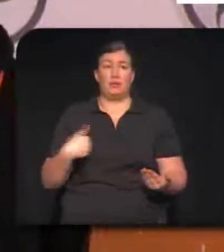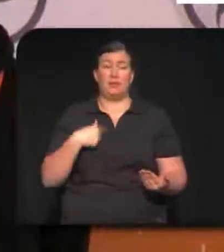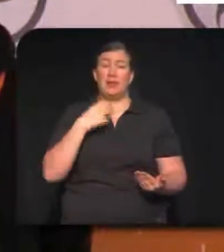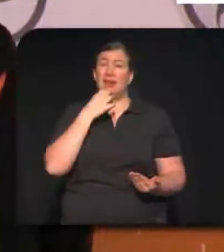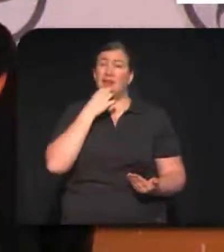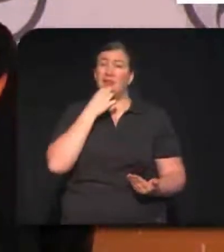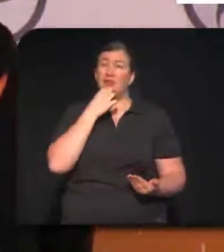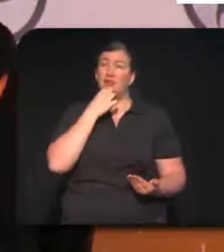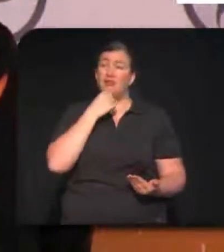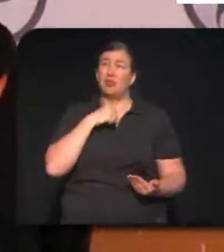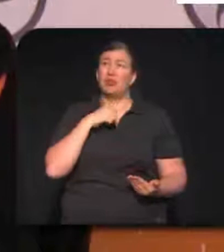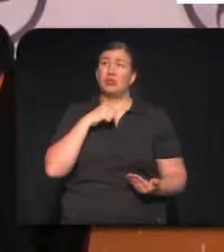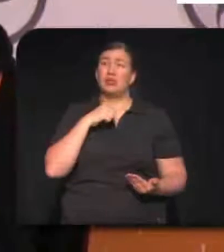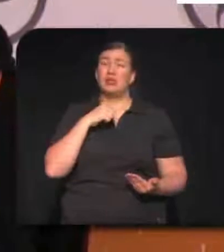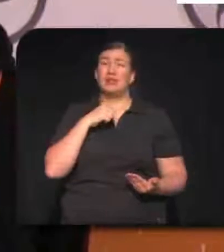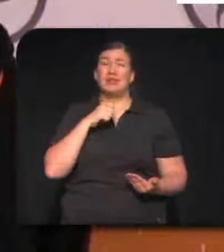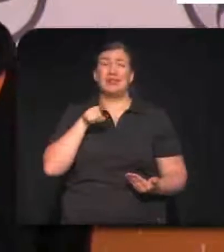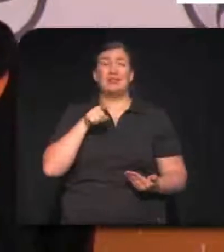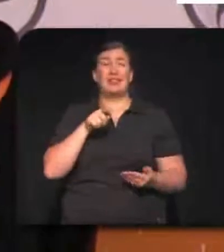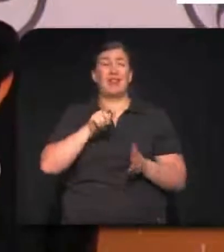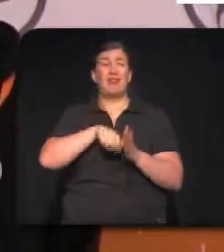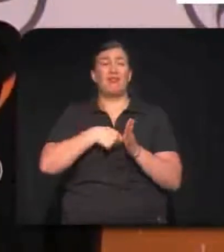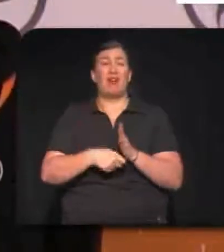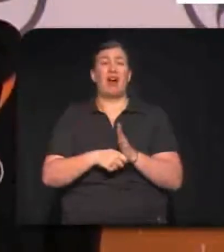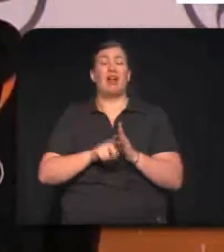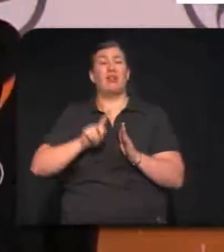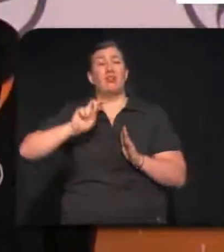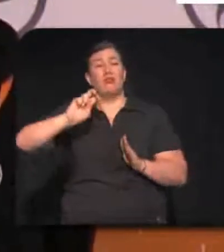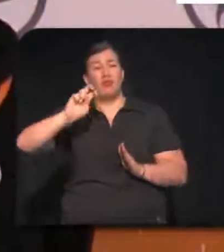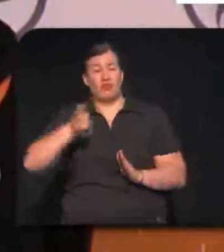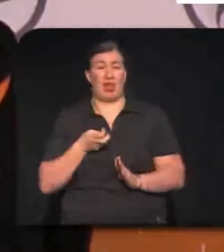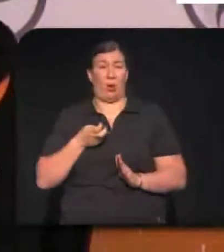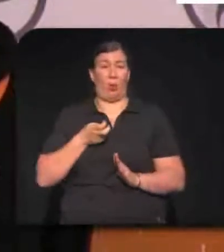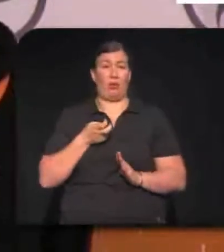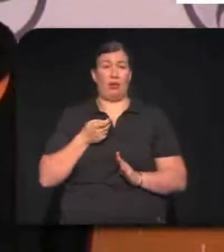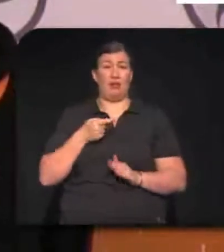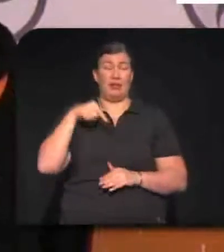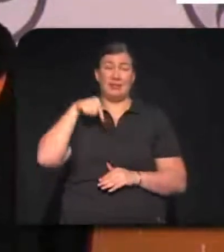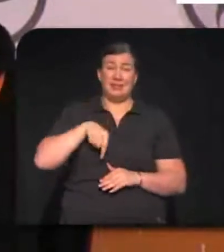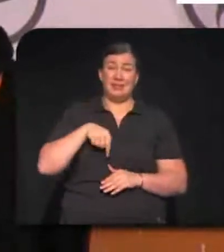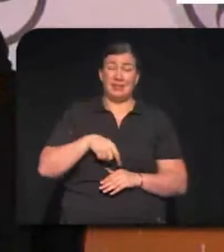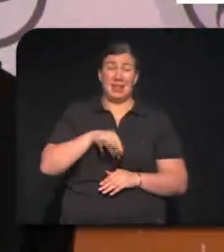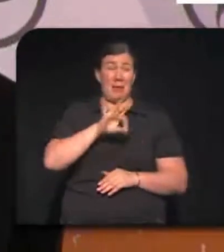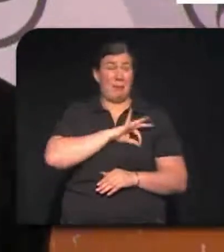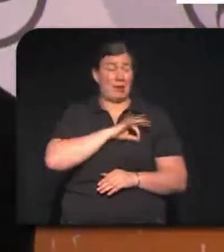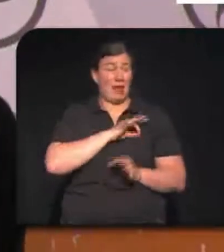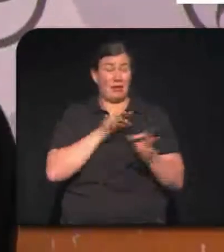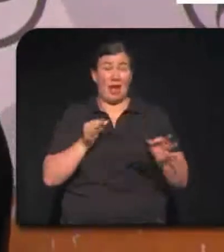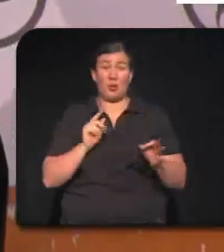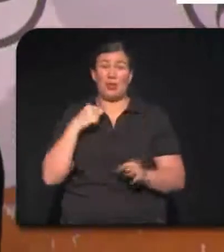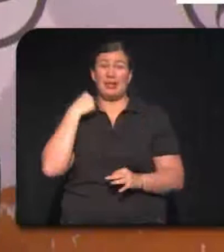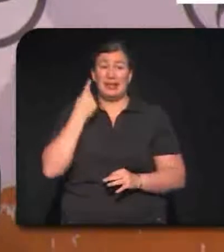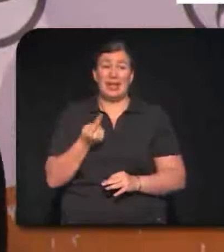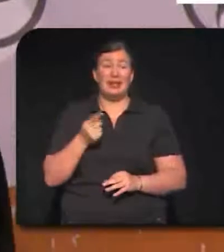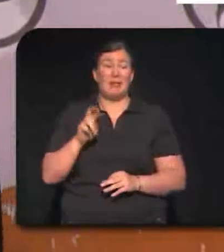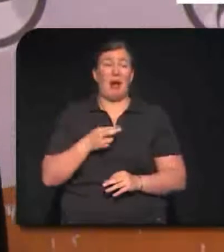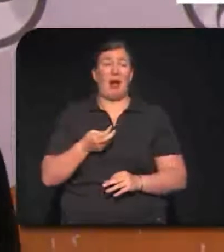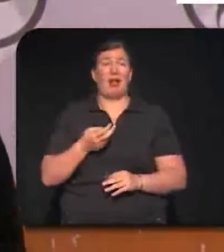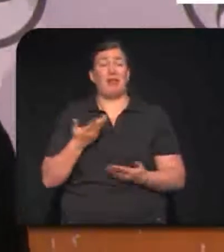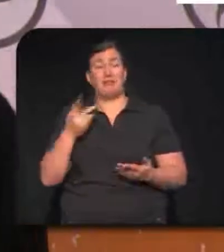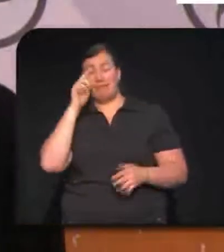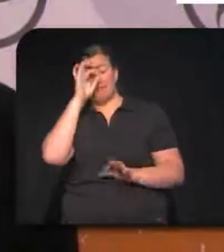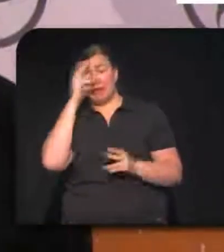dass das Ganze wiederholt wird ob wir das auf diesen Parteitag machen und auf dem nächsten ist mir egal das solltet ihr entscheiden ob wir das jetzt